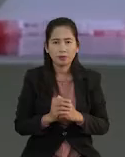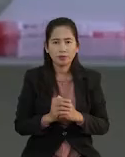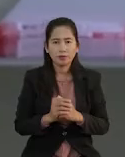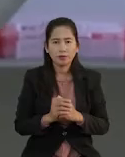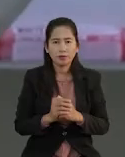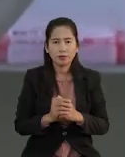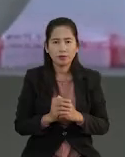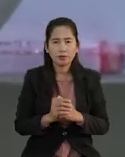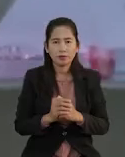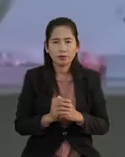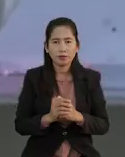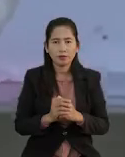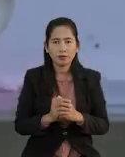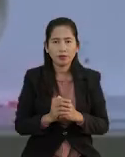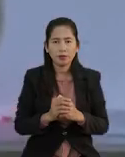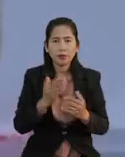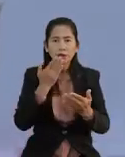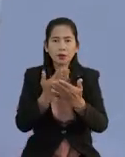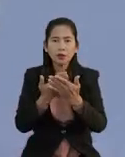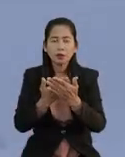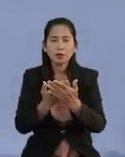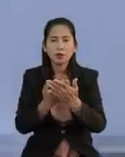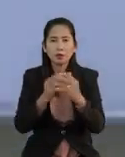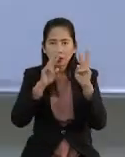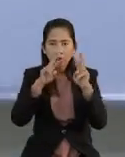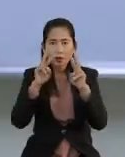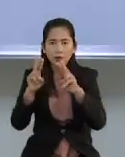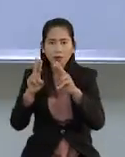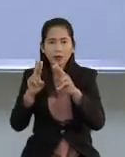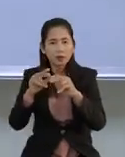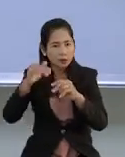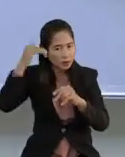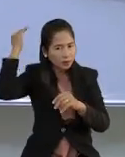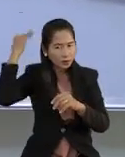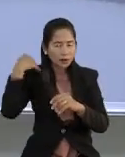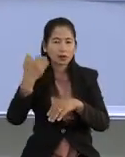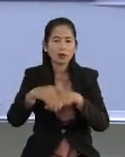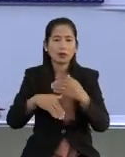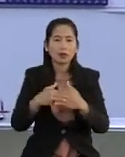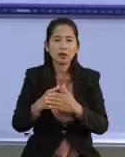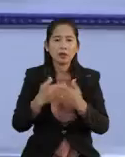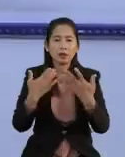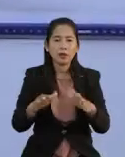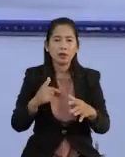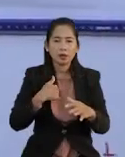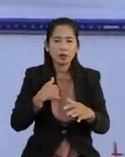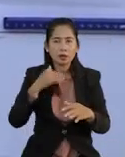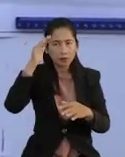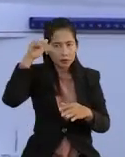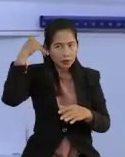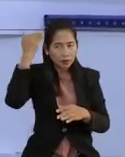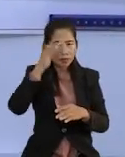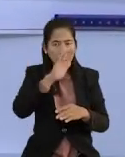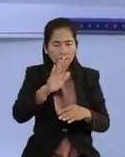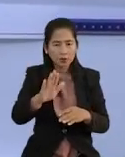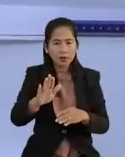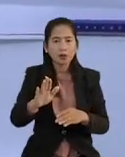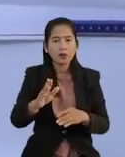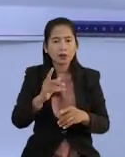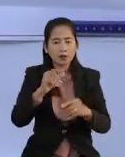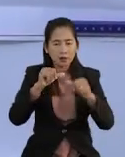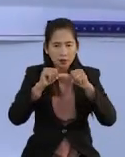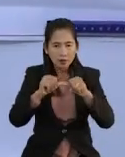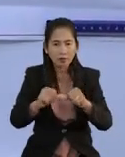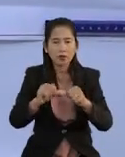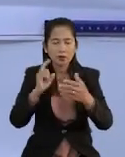ở con xâm rạp ca tạm đàn rộ bọc côn tiếng ọc này hai nẹt kêu sùng khơm tha con từng học nên nâng